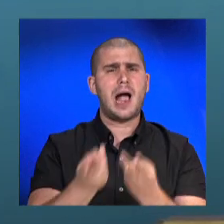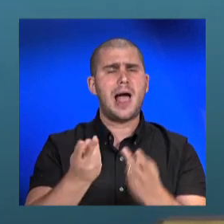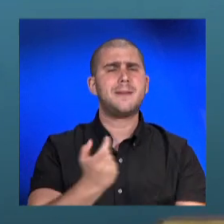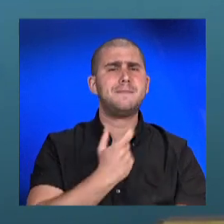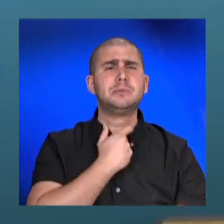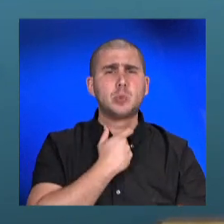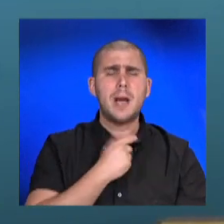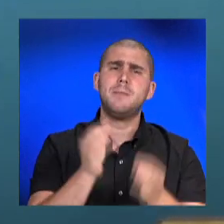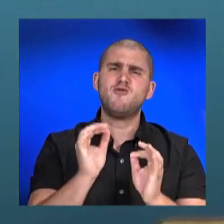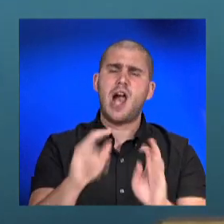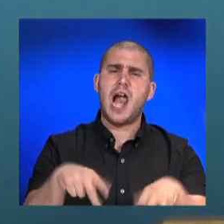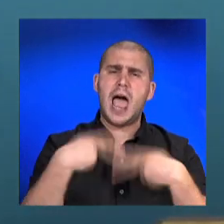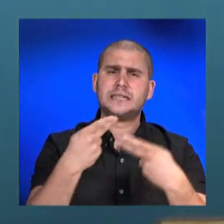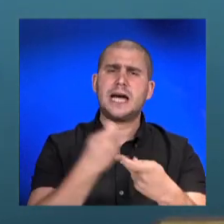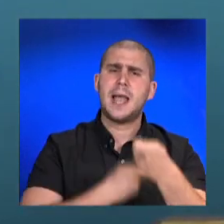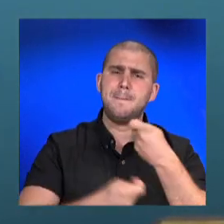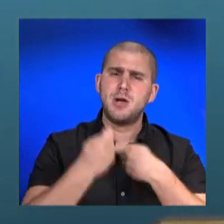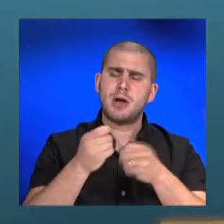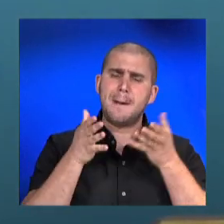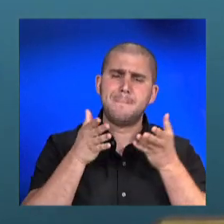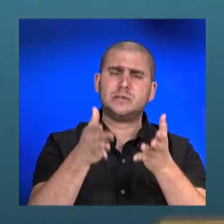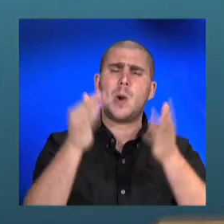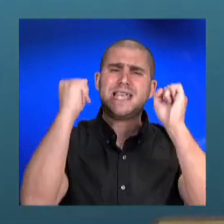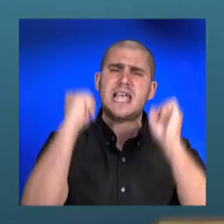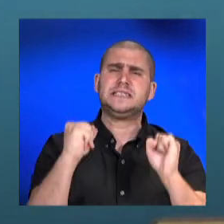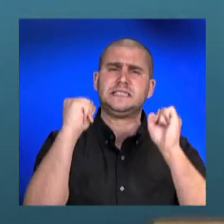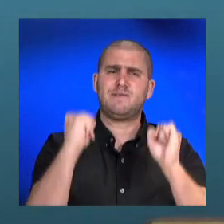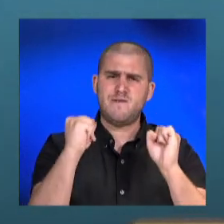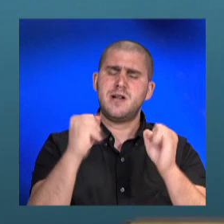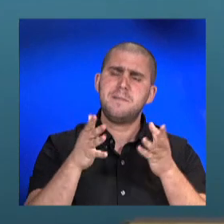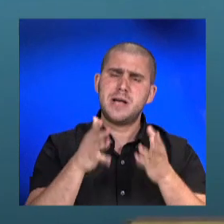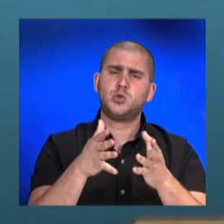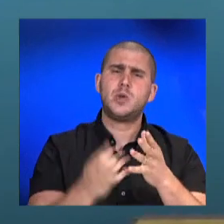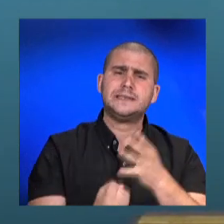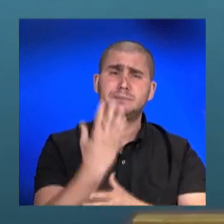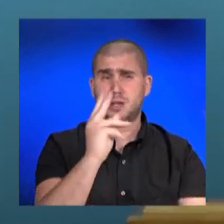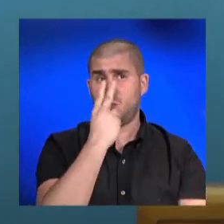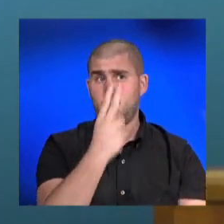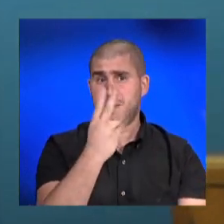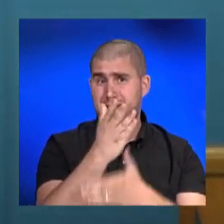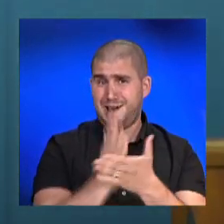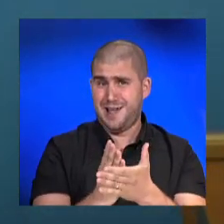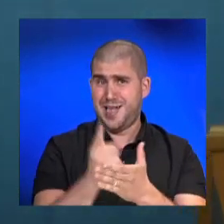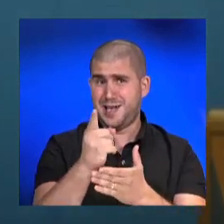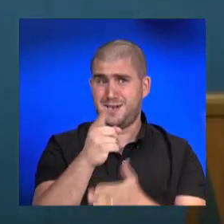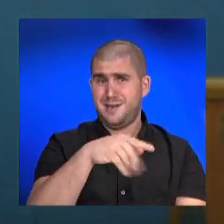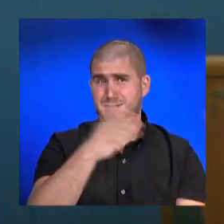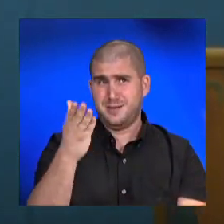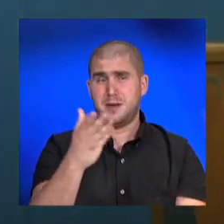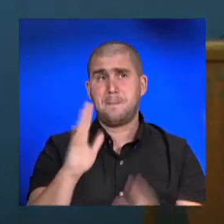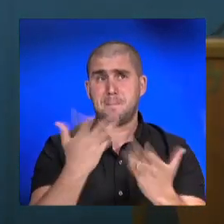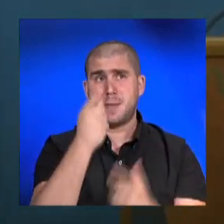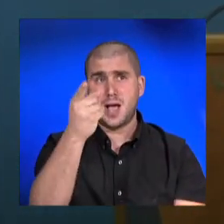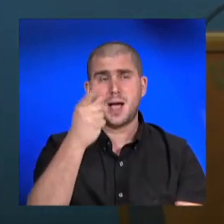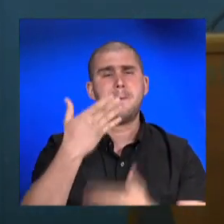את המשק למסלול של יציבות, למסלול של צמיחה. אתם רואים חלק מהם במהירות, מענק ישיר של 500